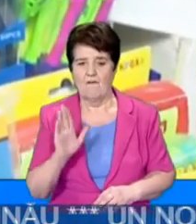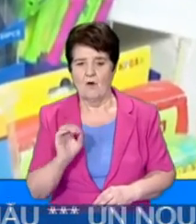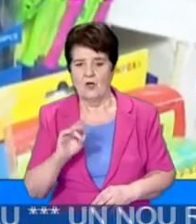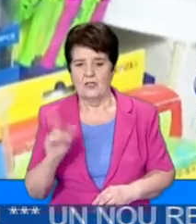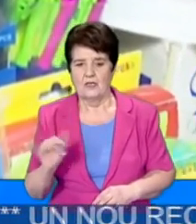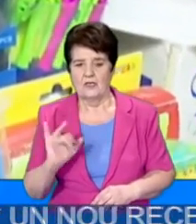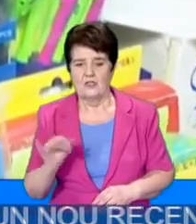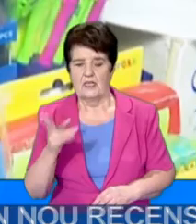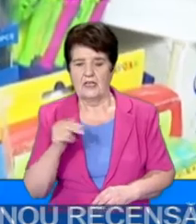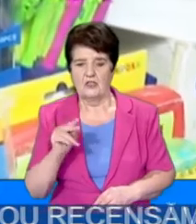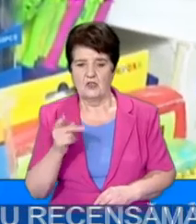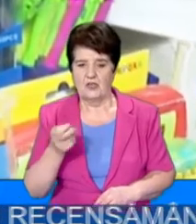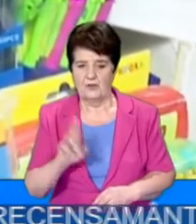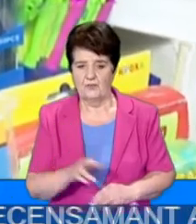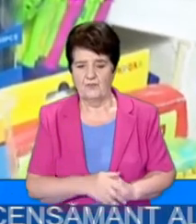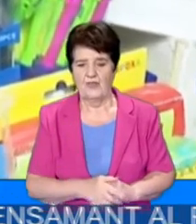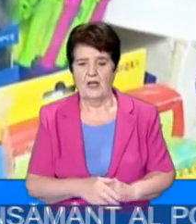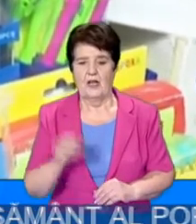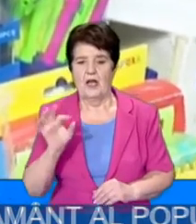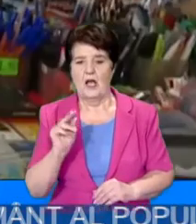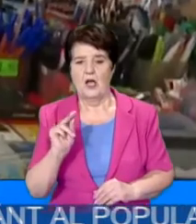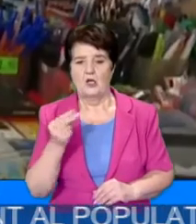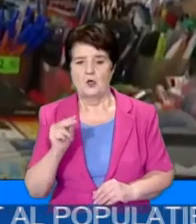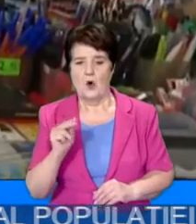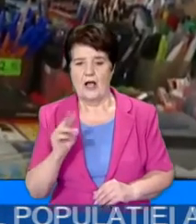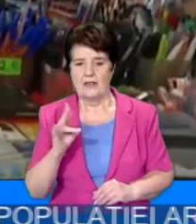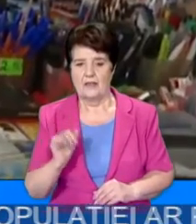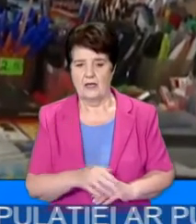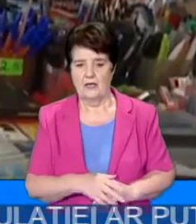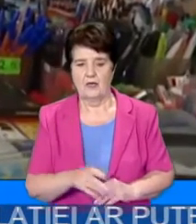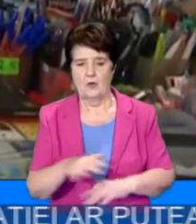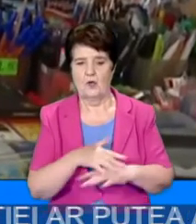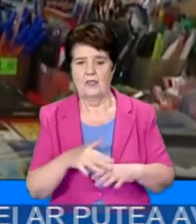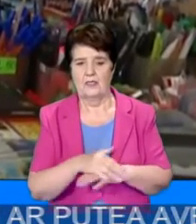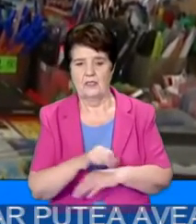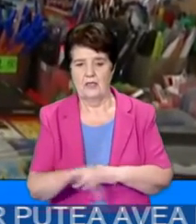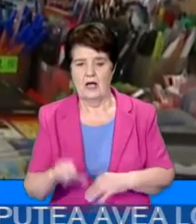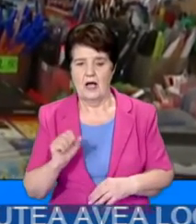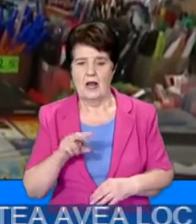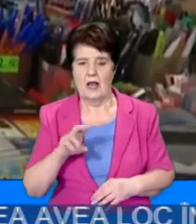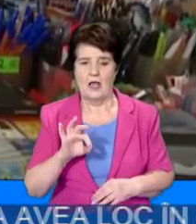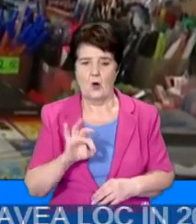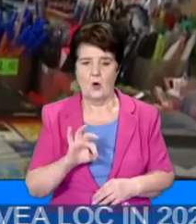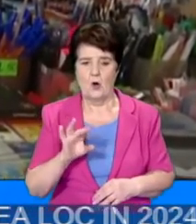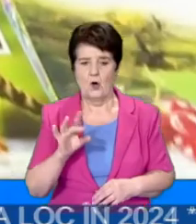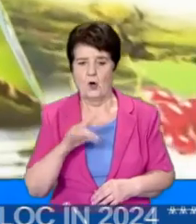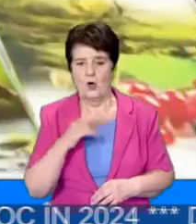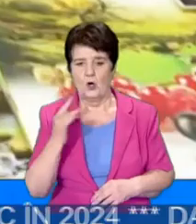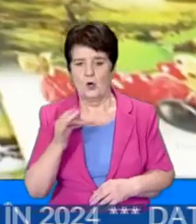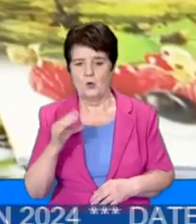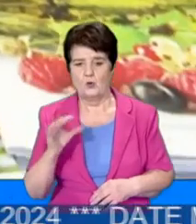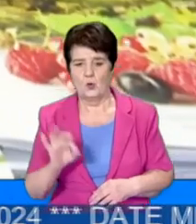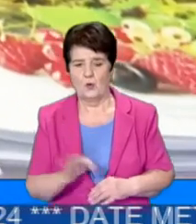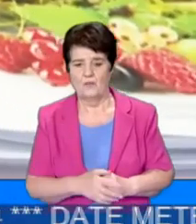pe bulevardul Dacia. În sectorul Ciocana va fi desfășurat doar un târg pe strada Alecoruso. În sectorul